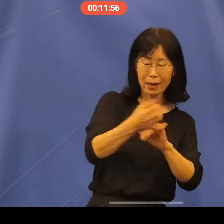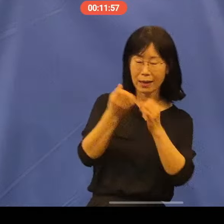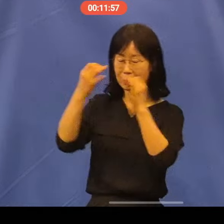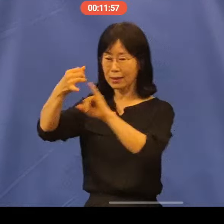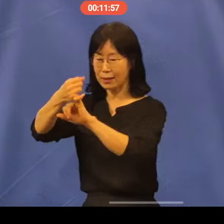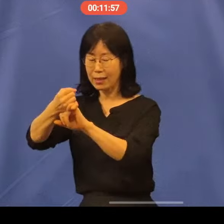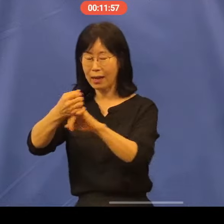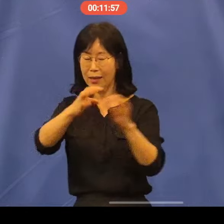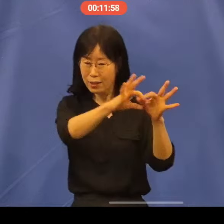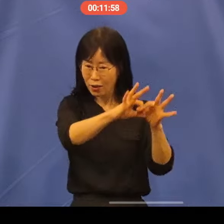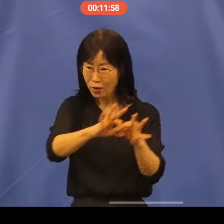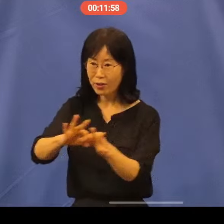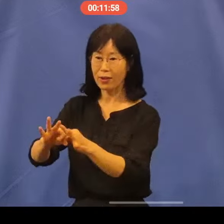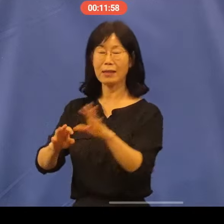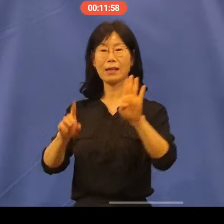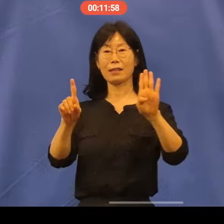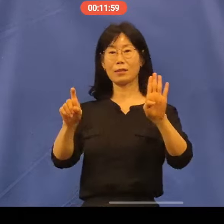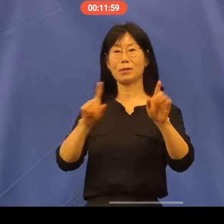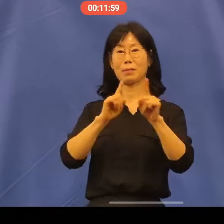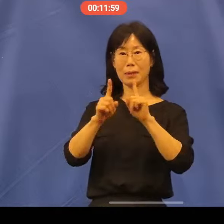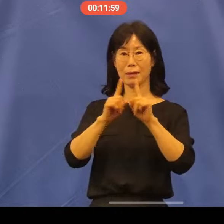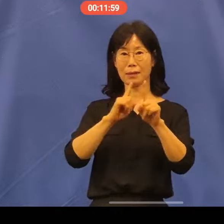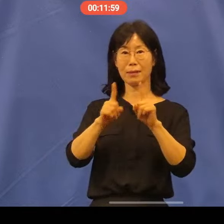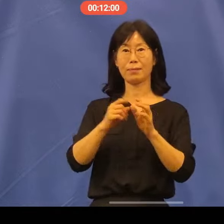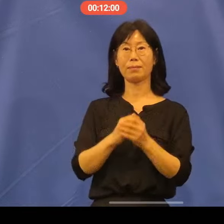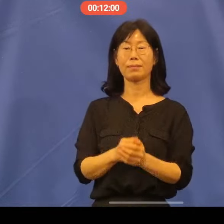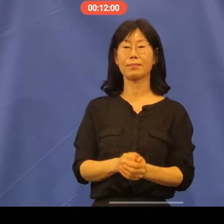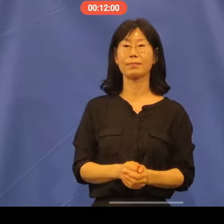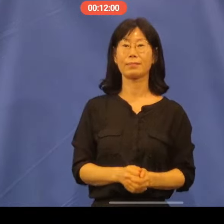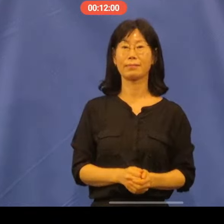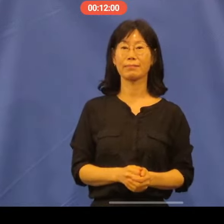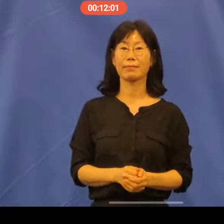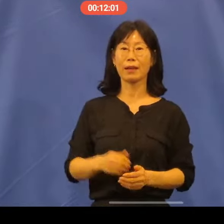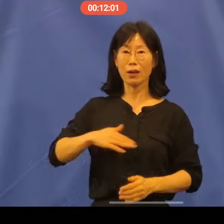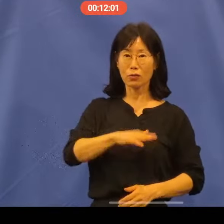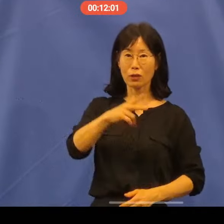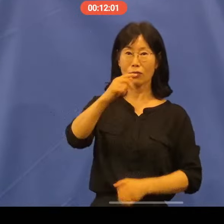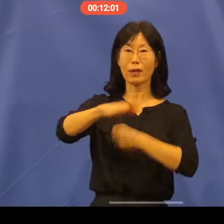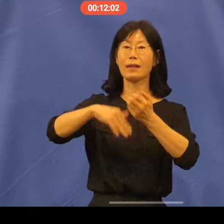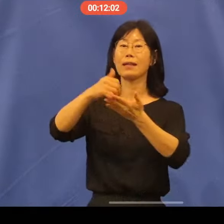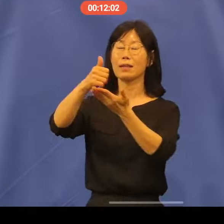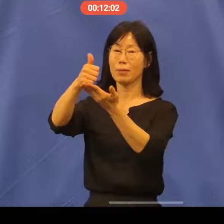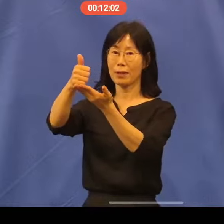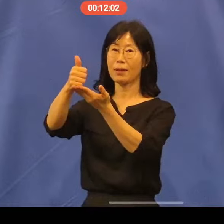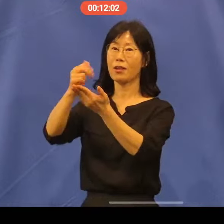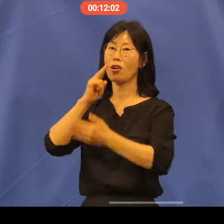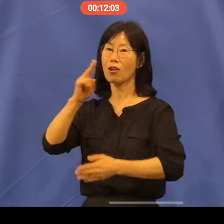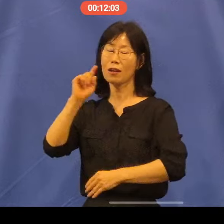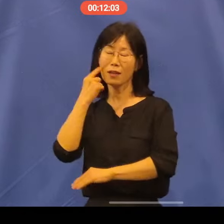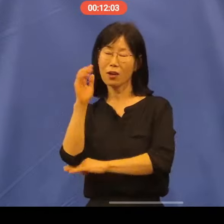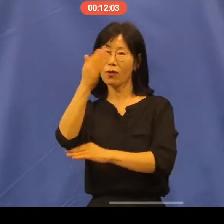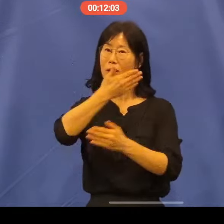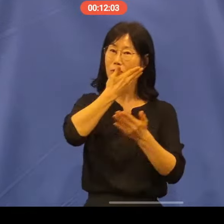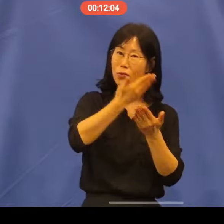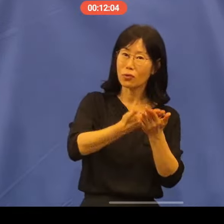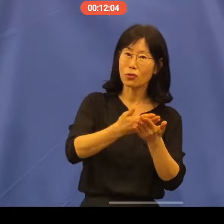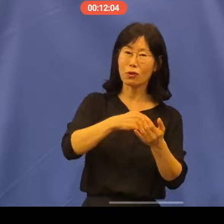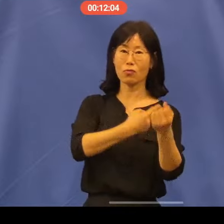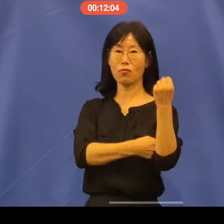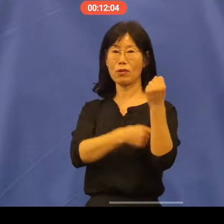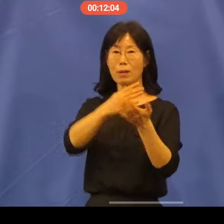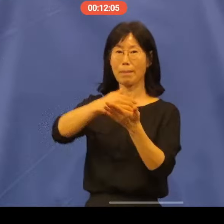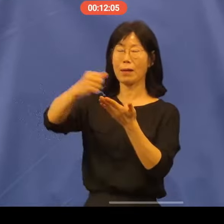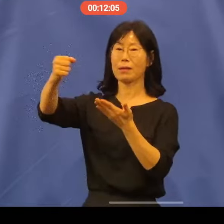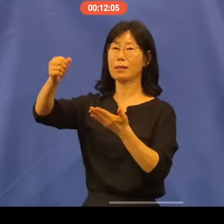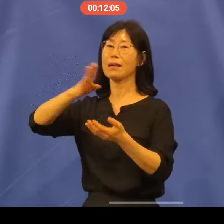알려주고 있죠. 11절 다시 한번 보겠습니다. 자, 이 구절 한번 보세요. 우리 주 하나님이여 영광과 존귀와 권능을 받으시는